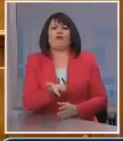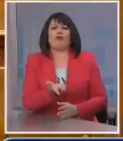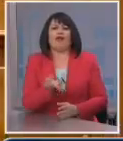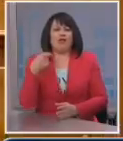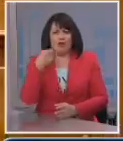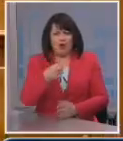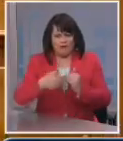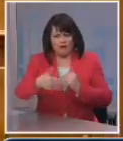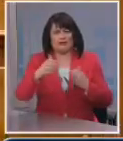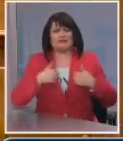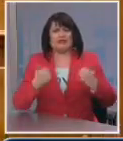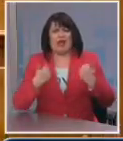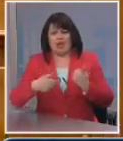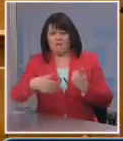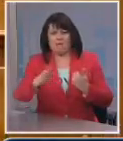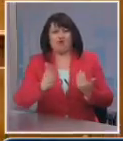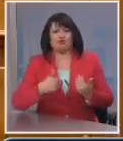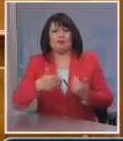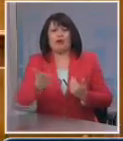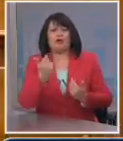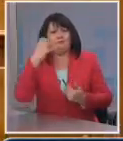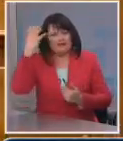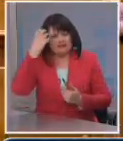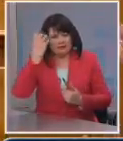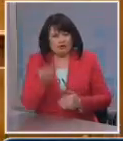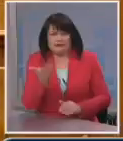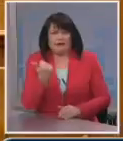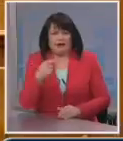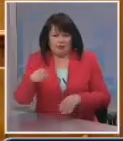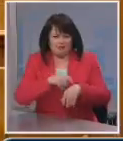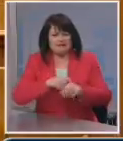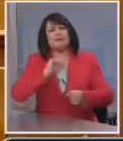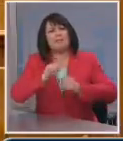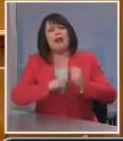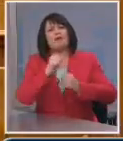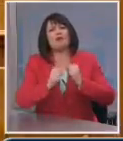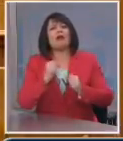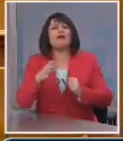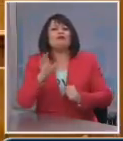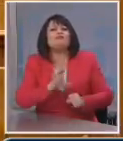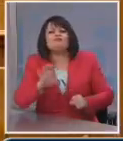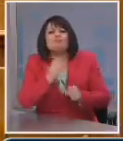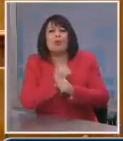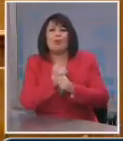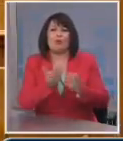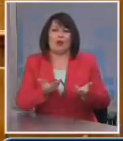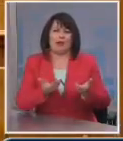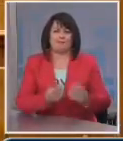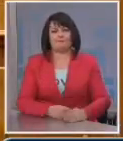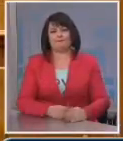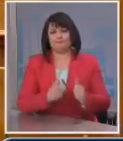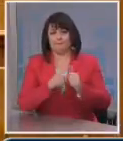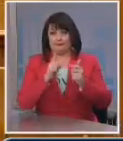την προοπτική των νέων ανθρώπων, των νέων επιστημόνων, οι οποίοι αγωνίζονται σήμερα να βρουν δουλειά σε αυτή τη χώρα.